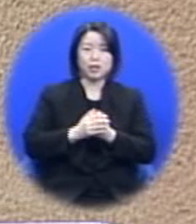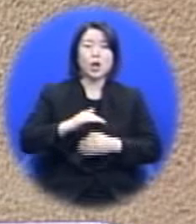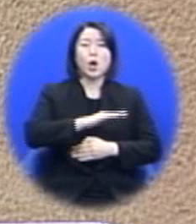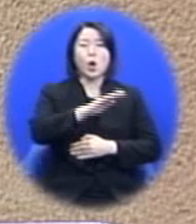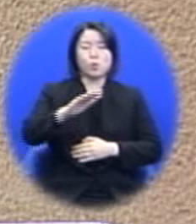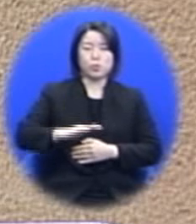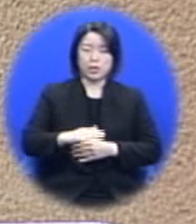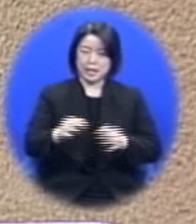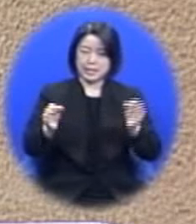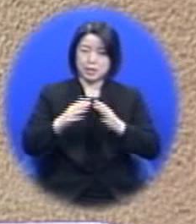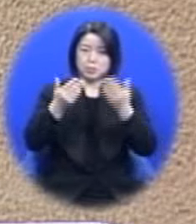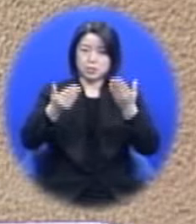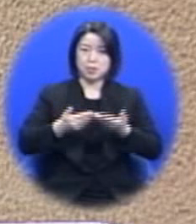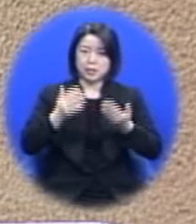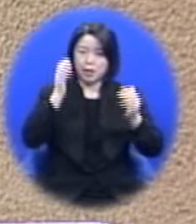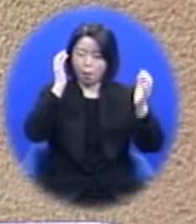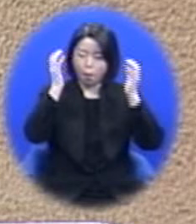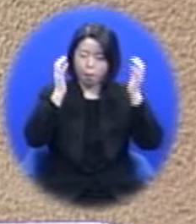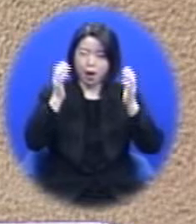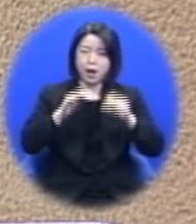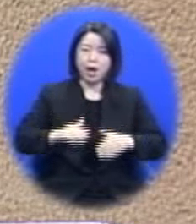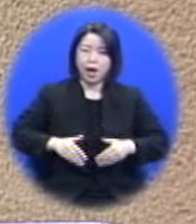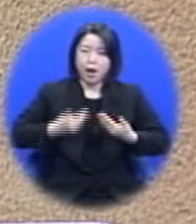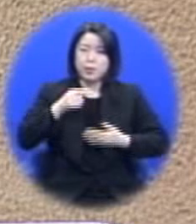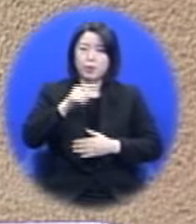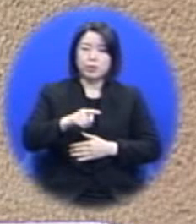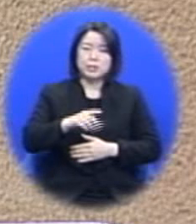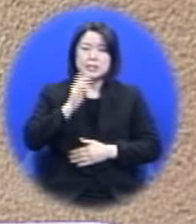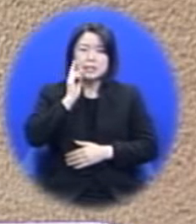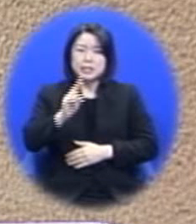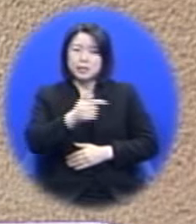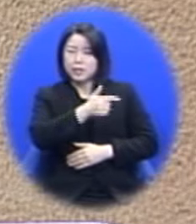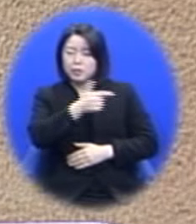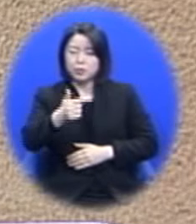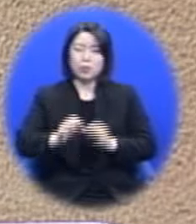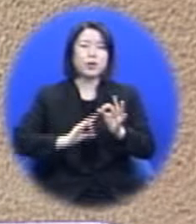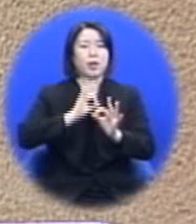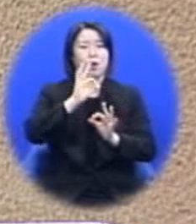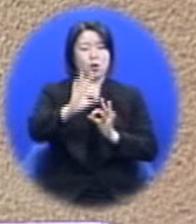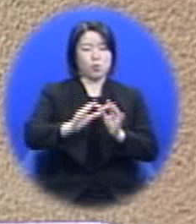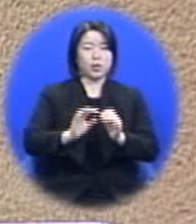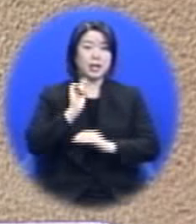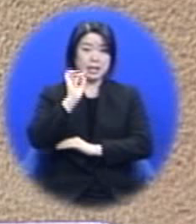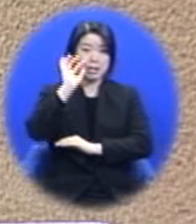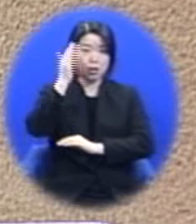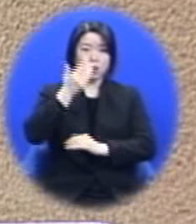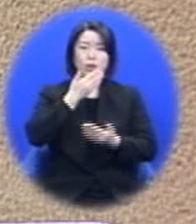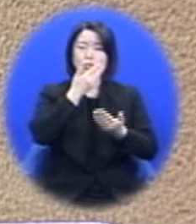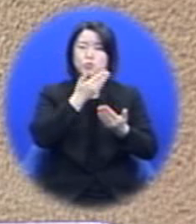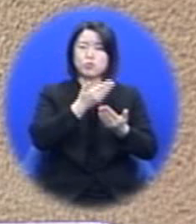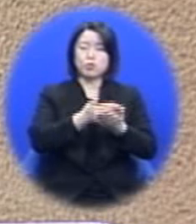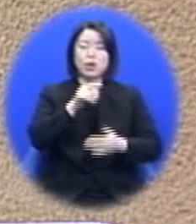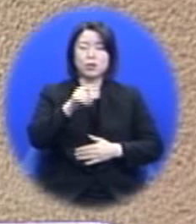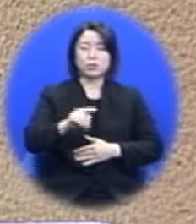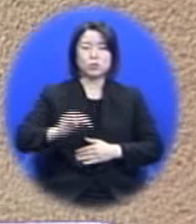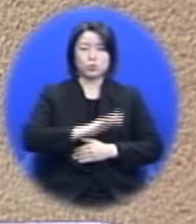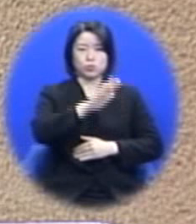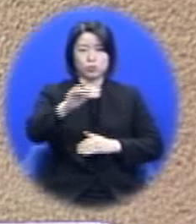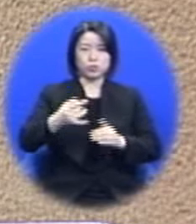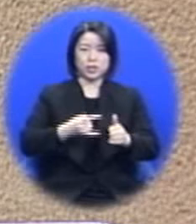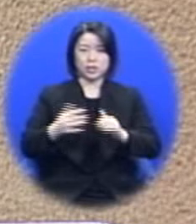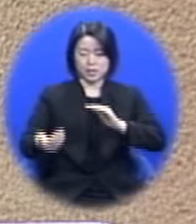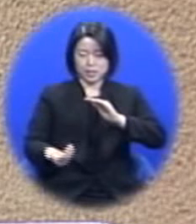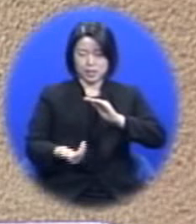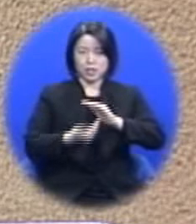잠시 받는 환난에 경한 것이 지극히 크고 영원한 영광에 중한 것을 우리에게 이루게